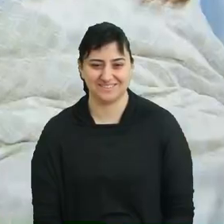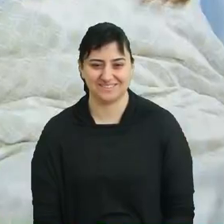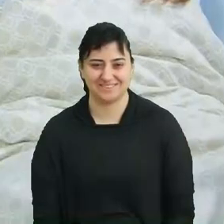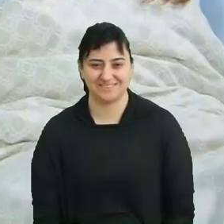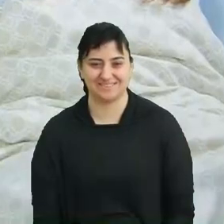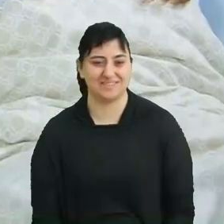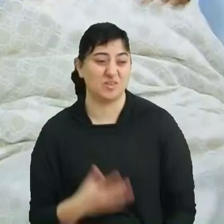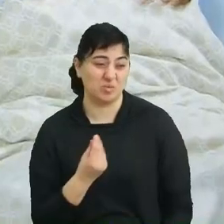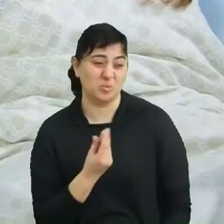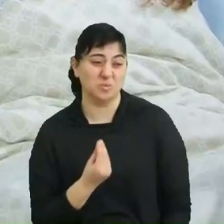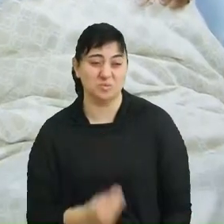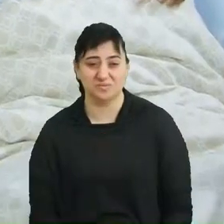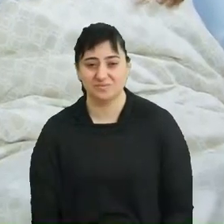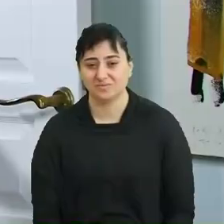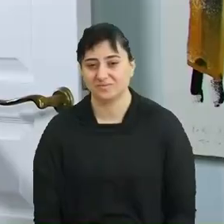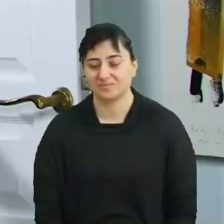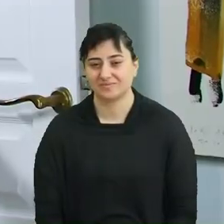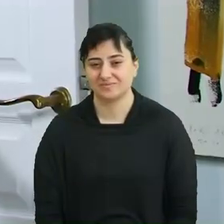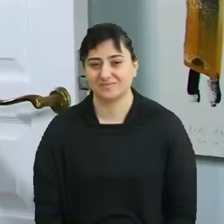Kemal'im? Çok şeker.